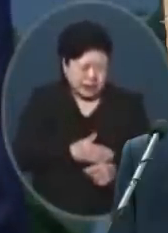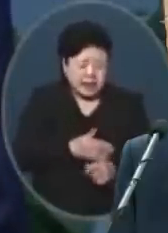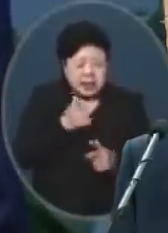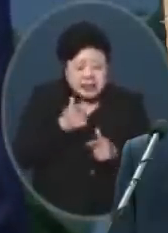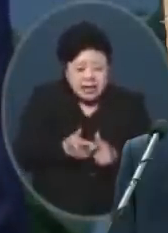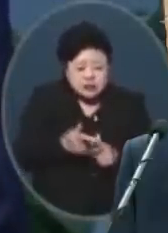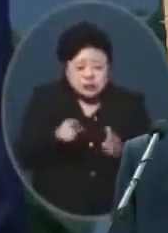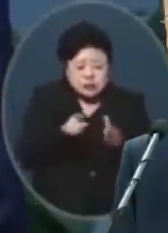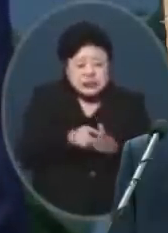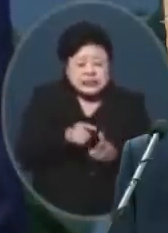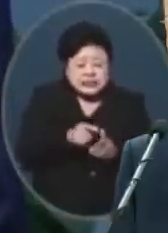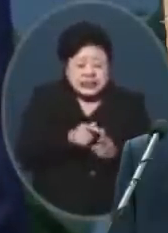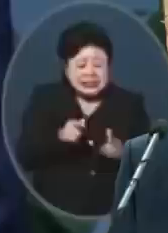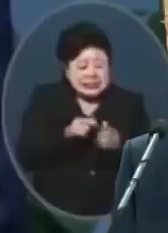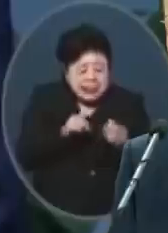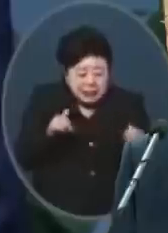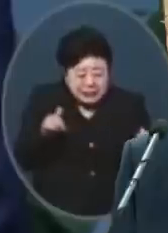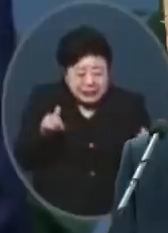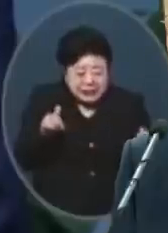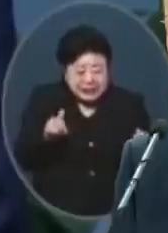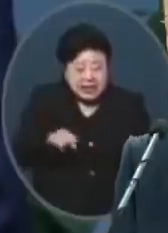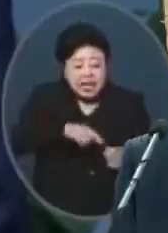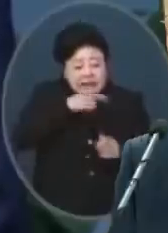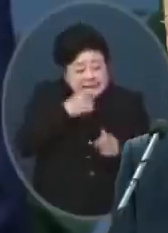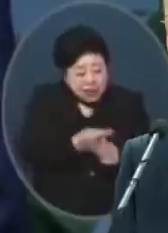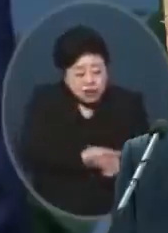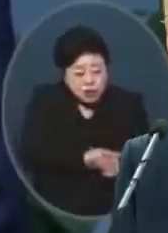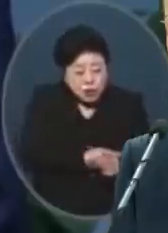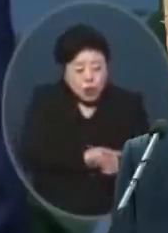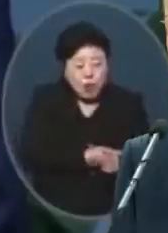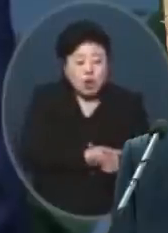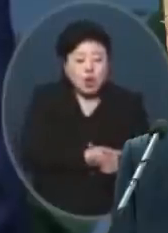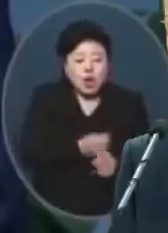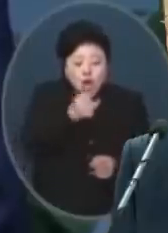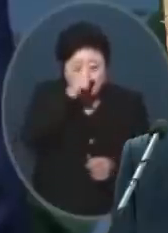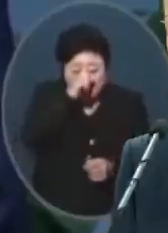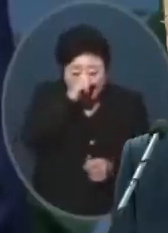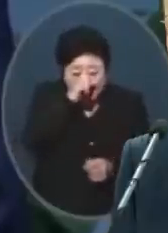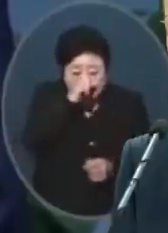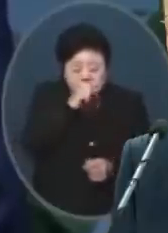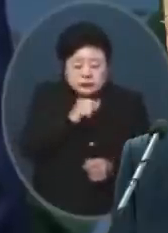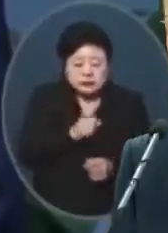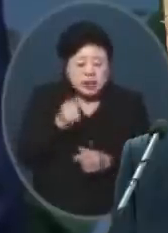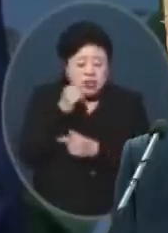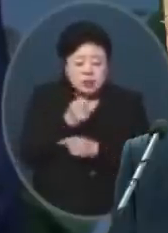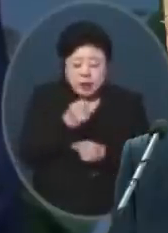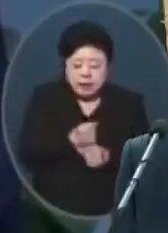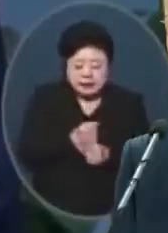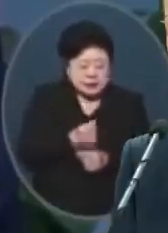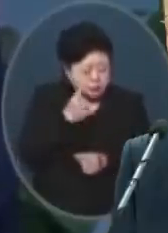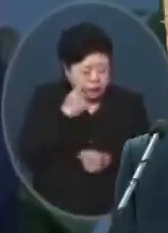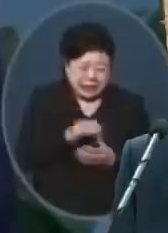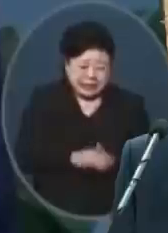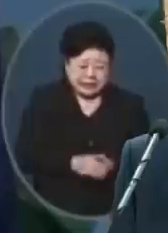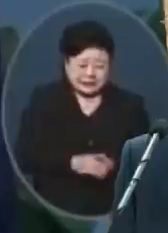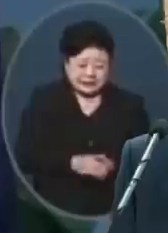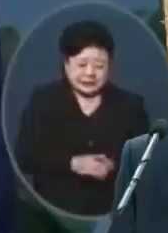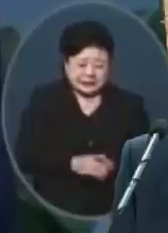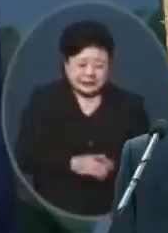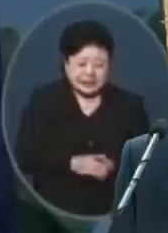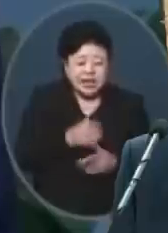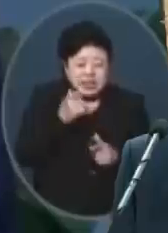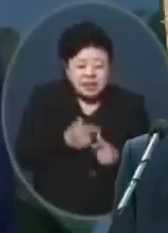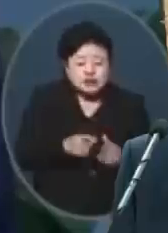예수님을 믿지 않는 사람이 자연적으로 좋은 열매를 맺을 수가 없습니다